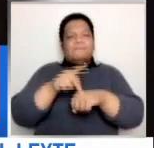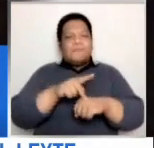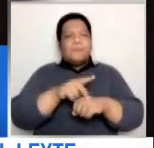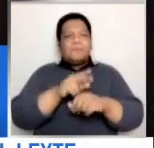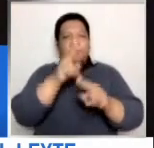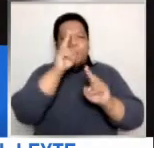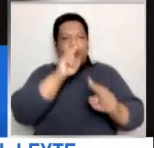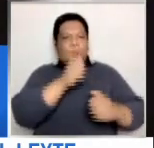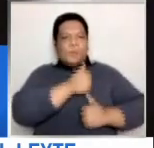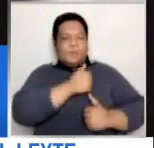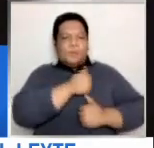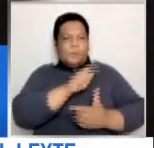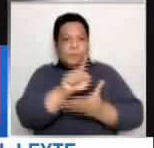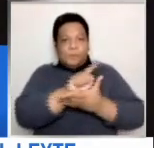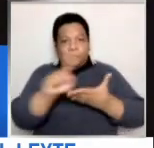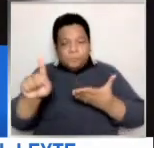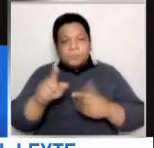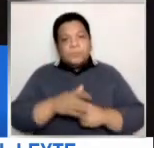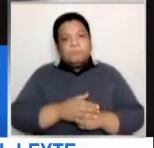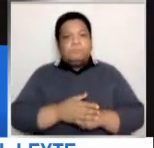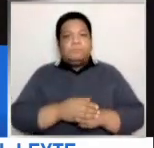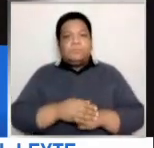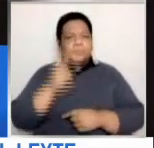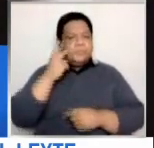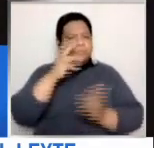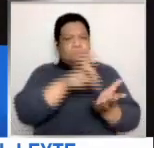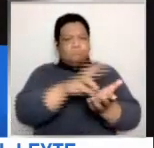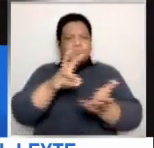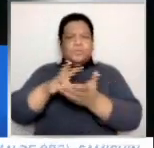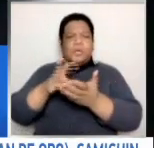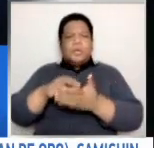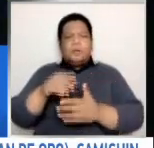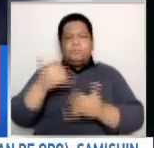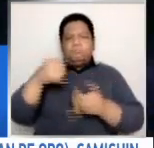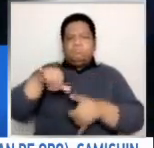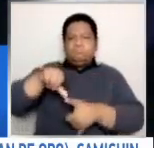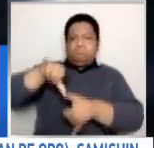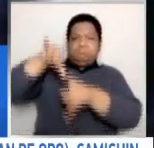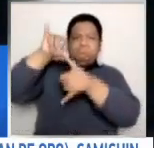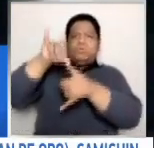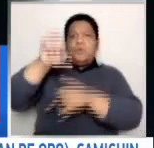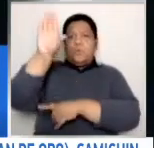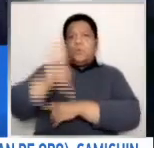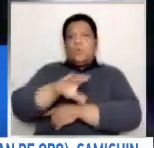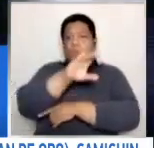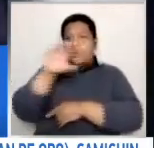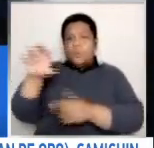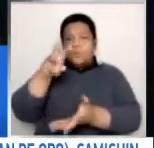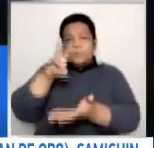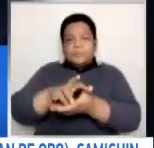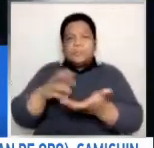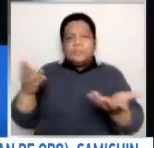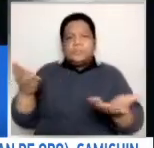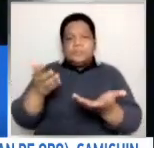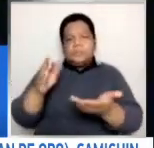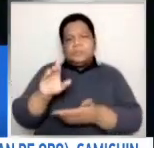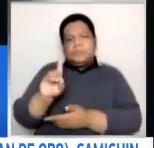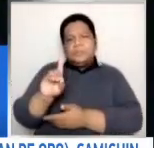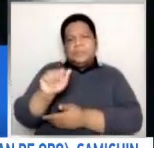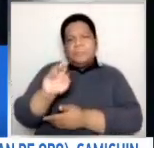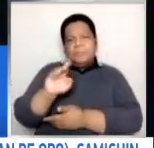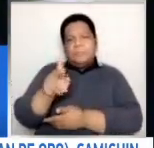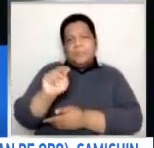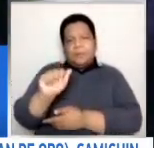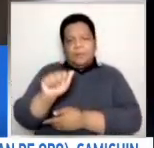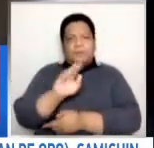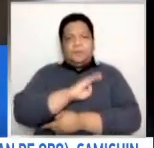at ilang pang parte ng probinsya ang inilawang 92-meter high memorial cross sa dambana ng Kagitingan. Mapapanood naman via live stream ang